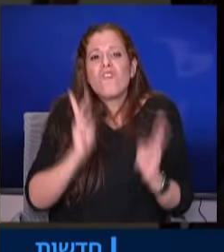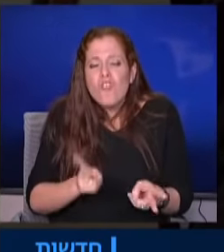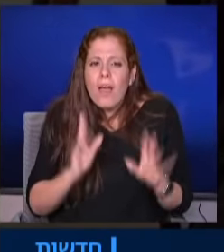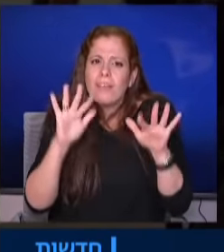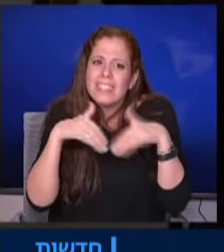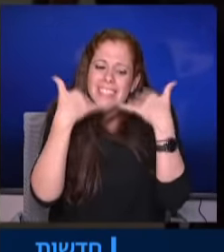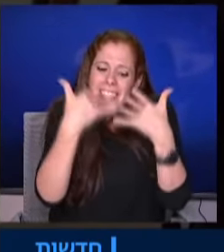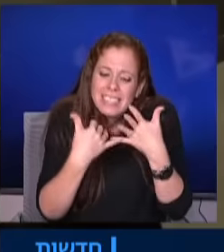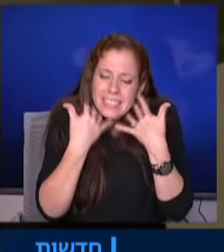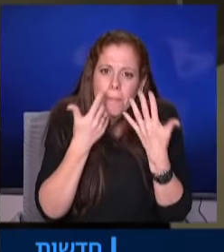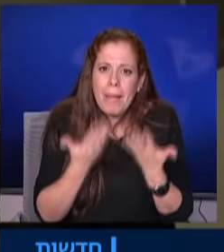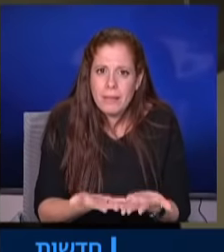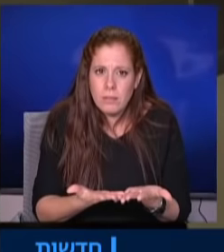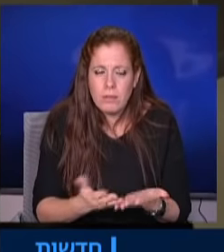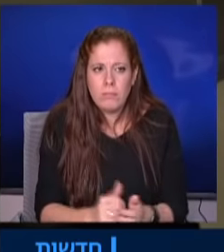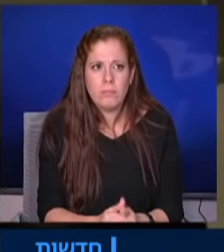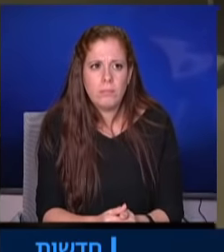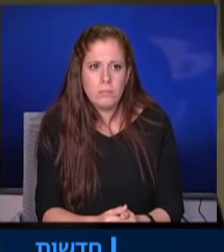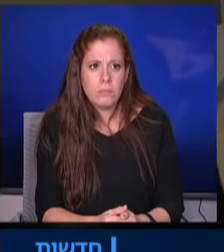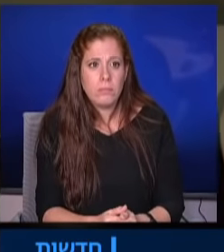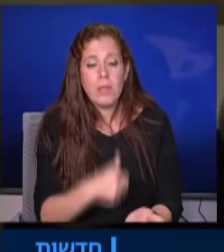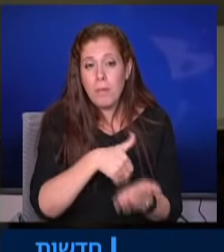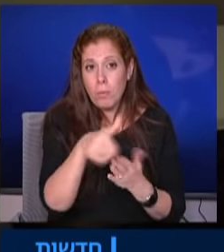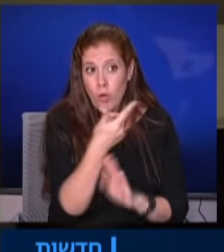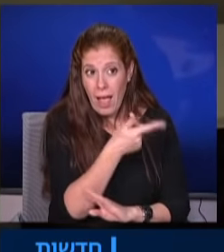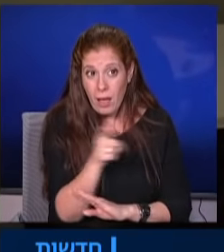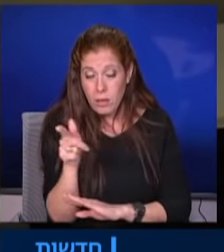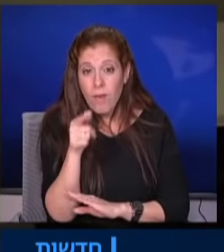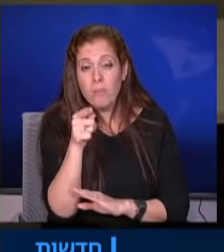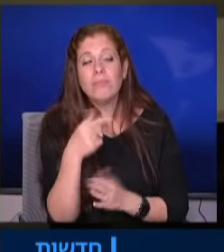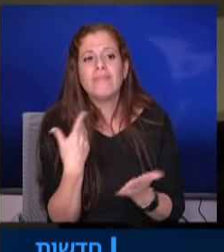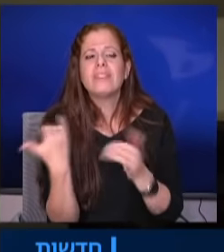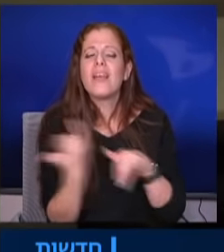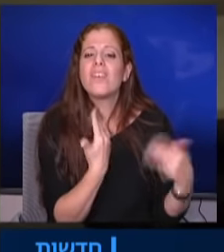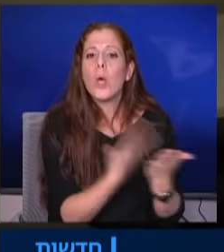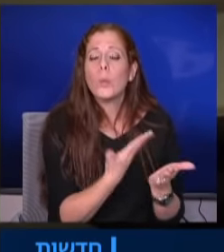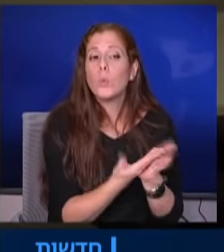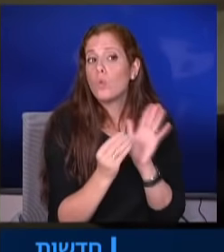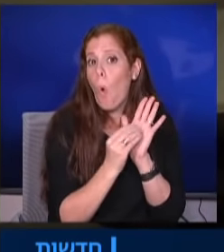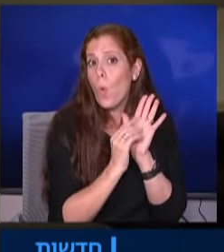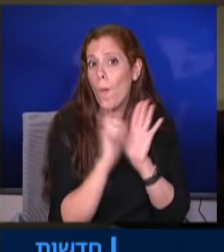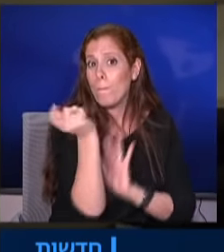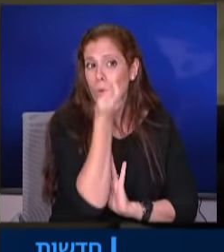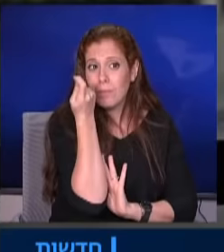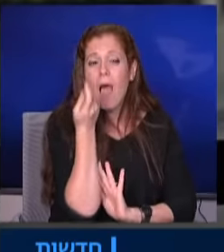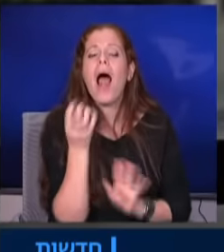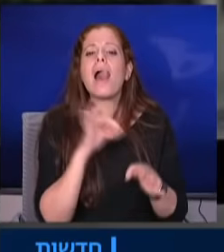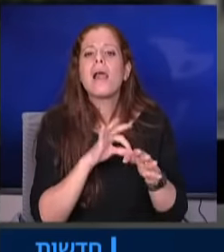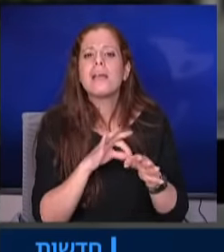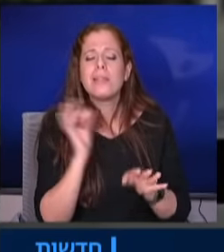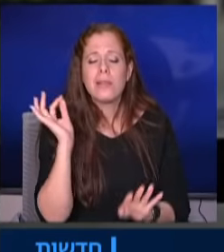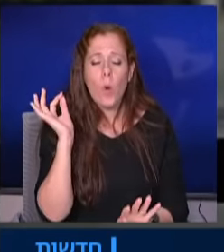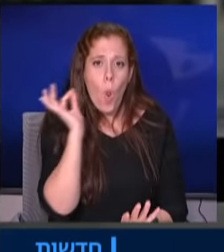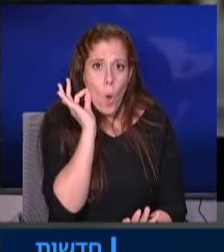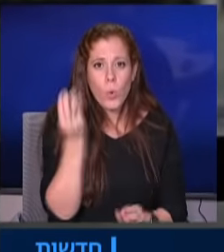הפלטפורמה לשתף ולספר. בהמשך הכתבה, נביא עדות שטרם פורסמה על גניקולוג נוסף ממרכז הארץ.